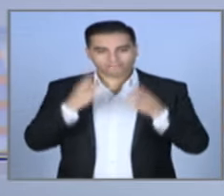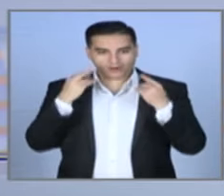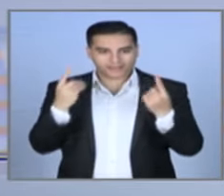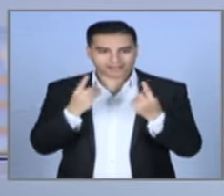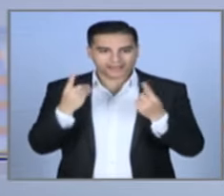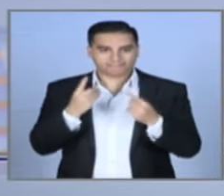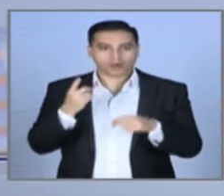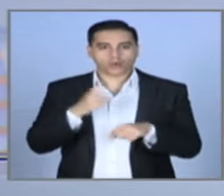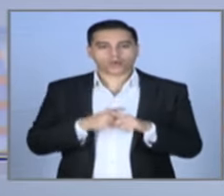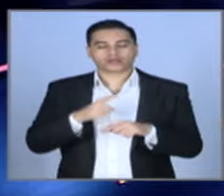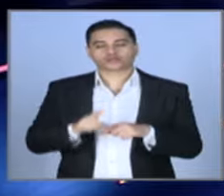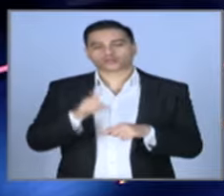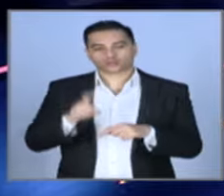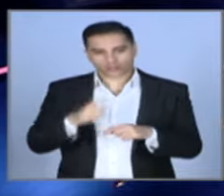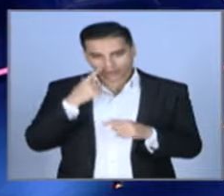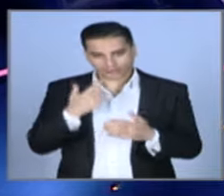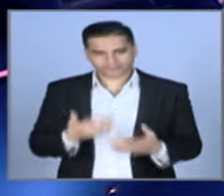معلومات عامة، والسؤال هو